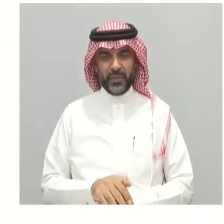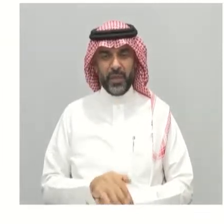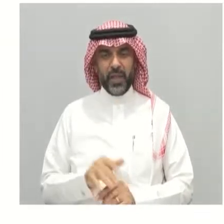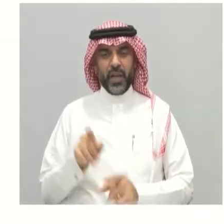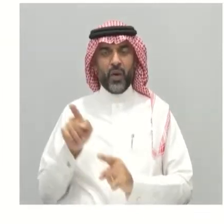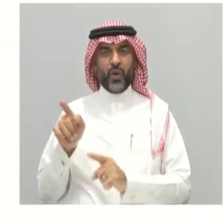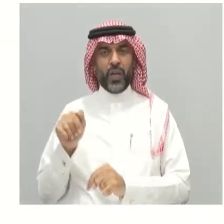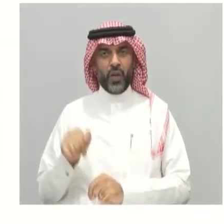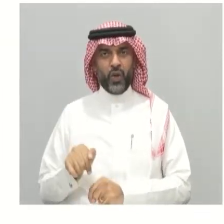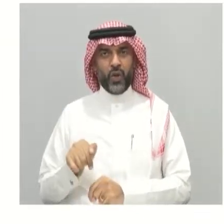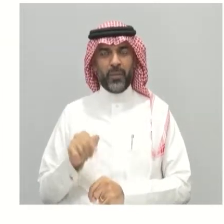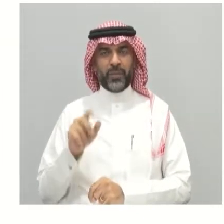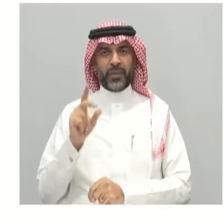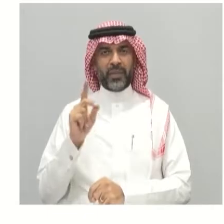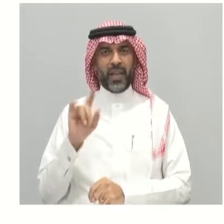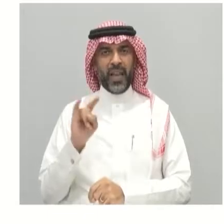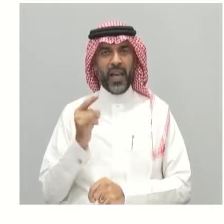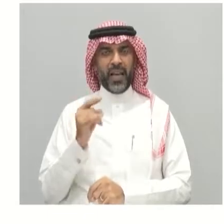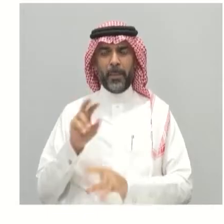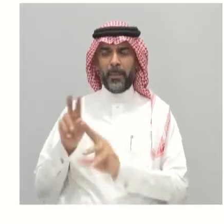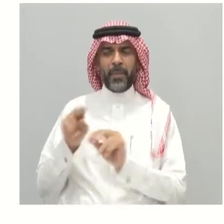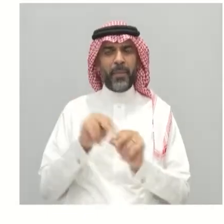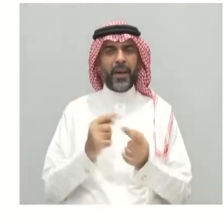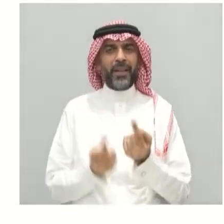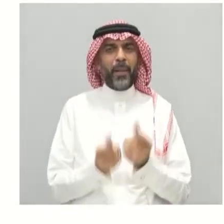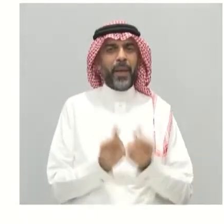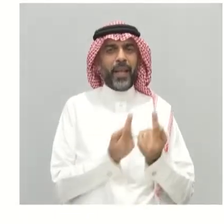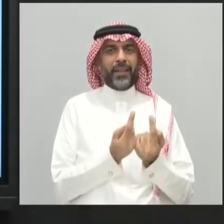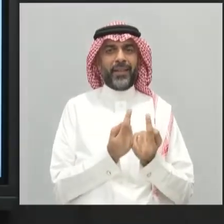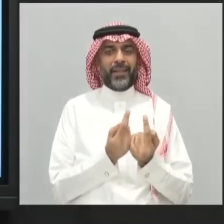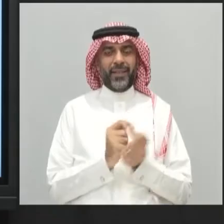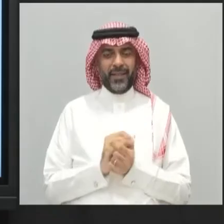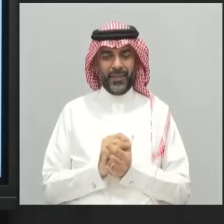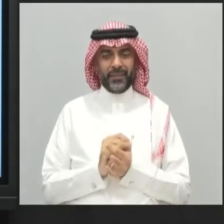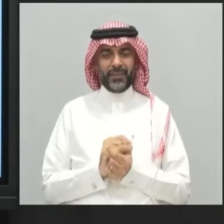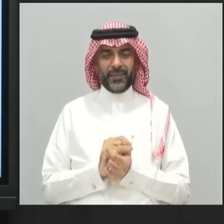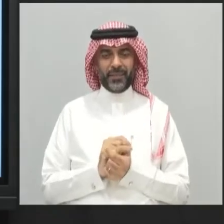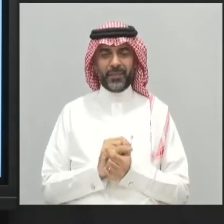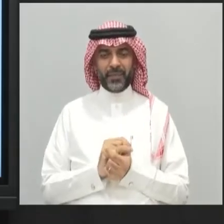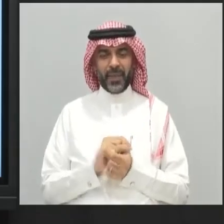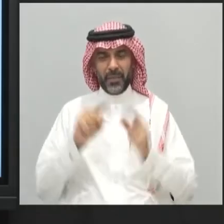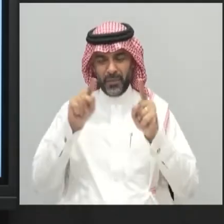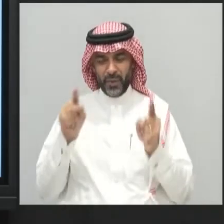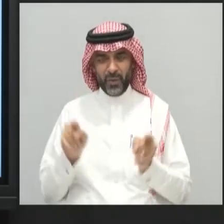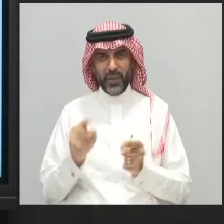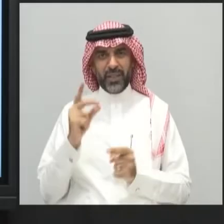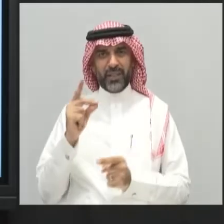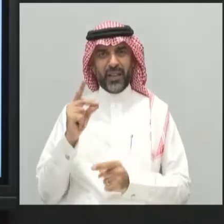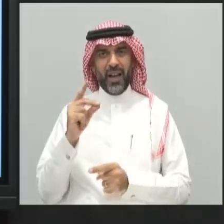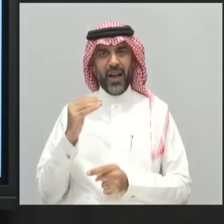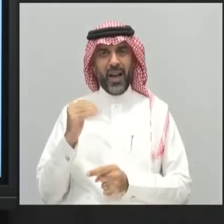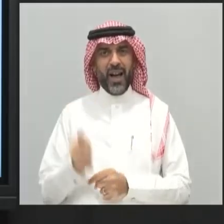لدينا هنا الطلائعيات الشبيهه بالنبات الطلائعيات ماذا الشبيهه بالنبات